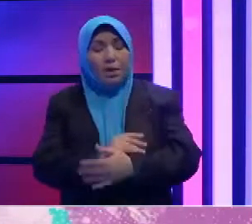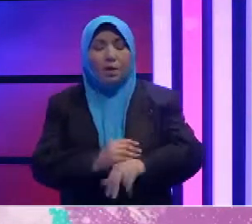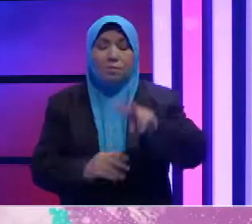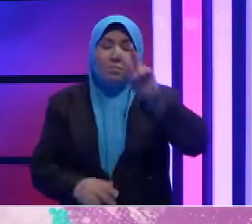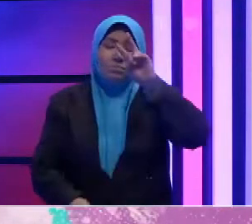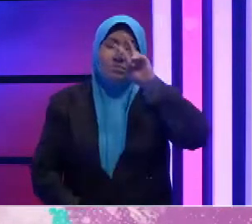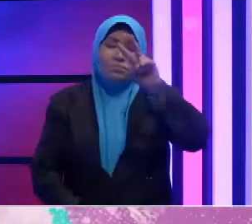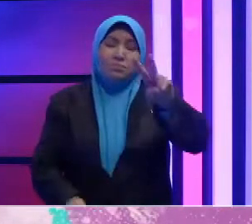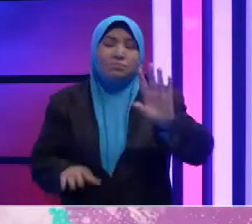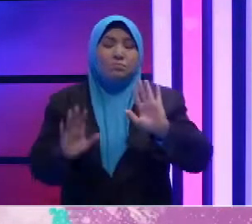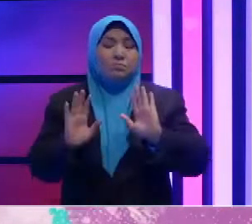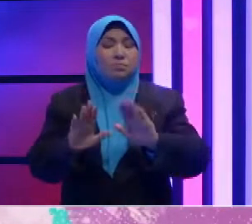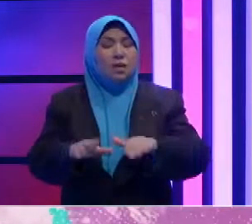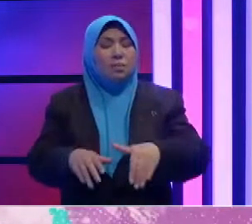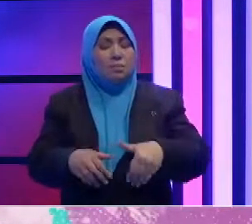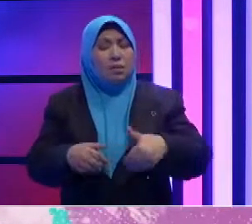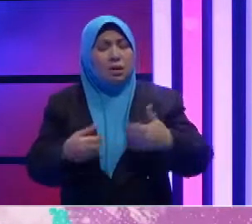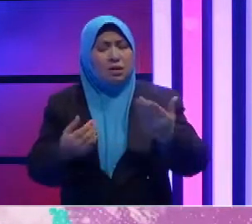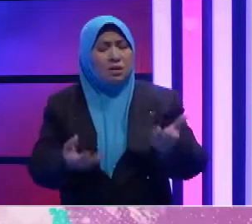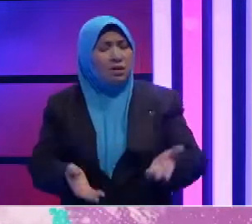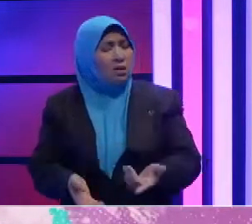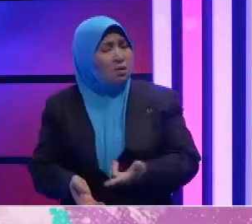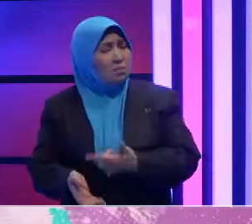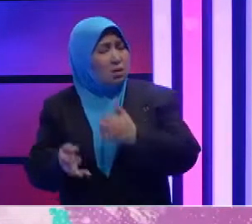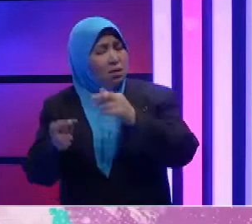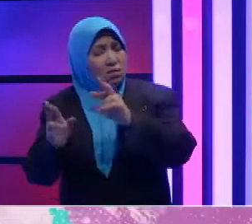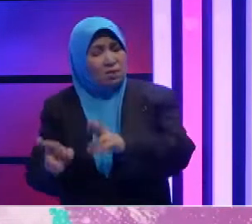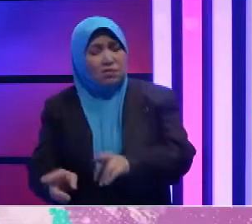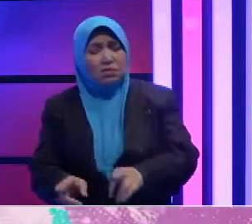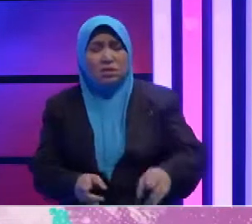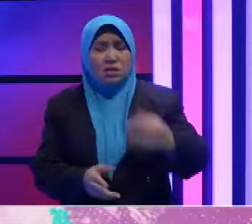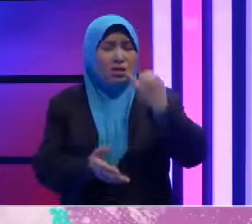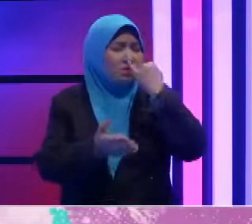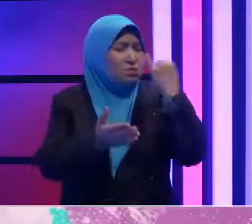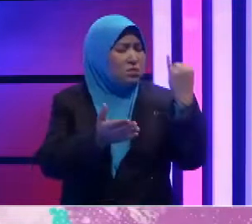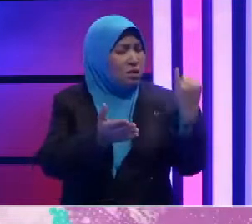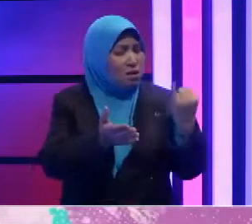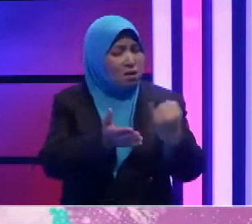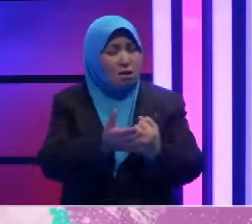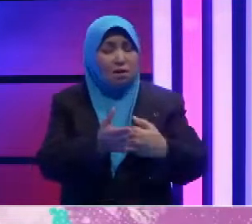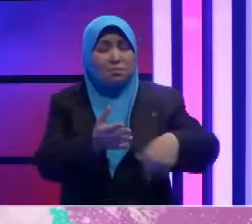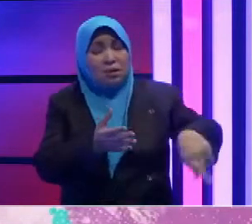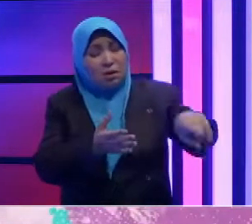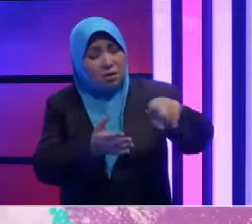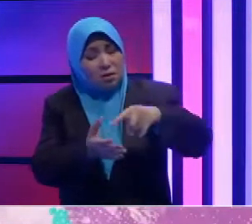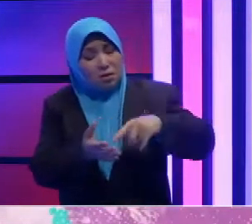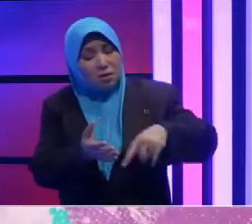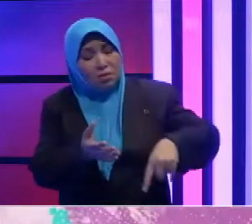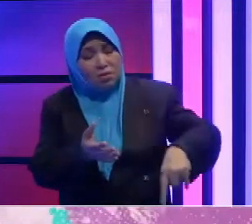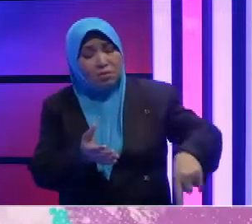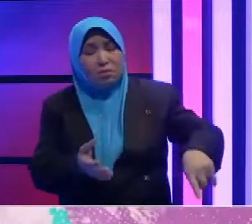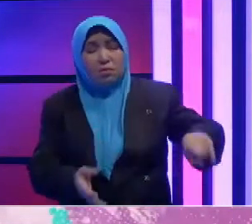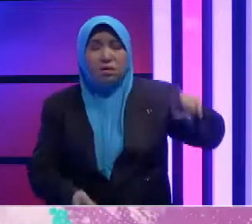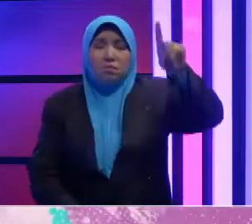فانظر كيف كان عاقبة مكرهم